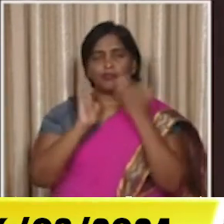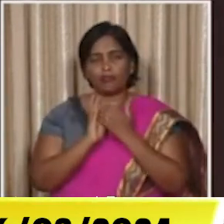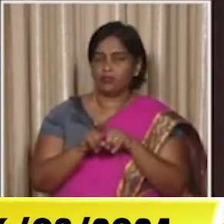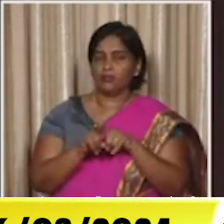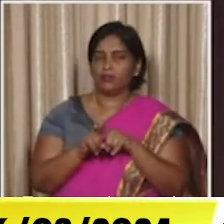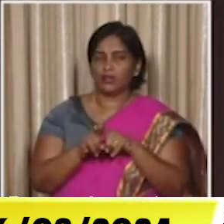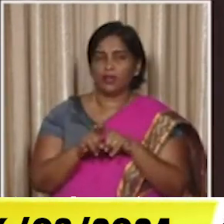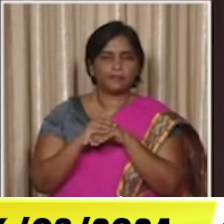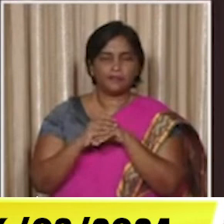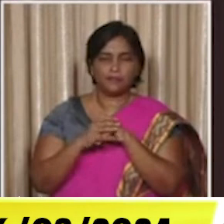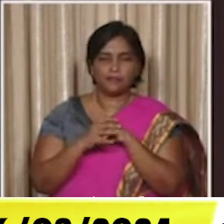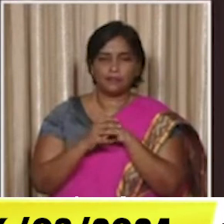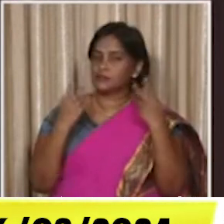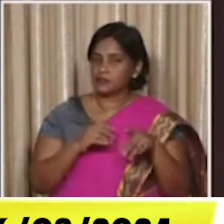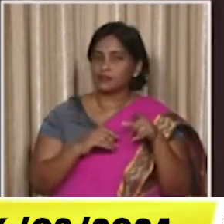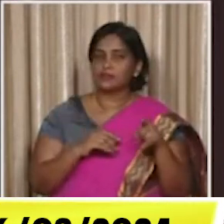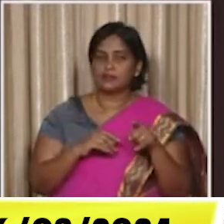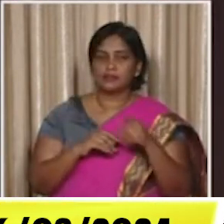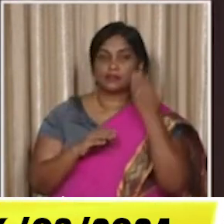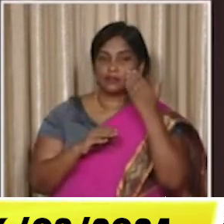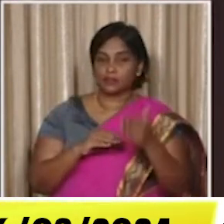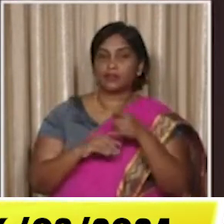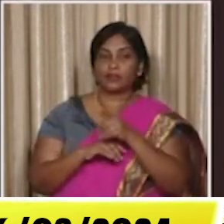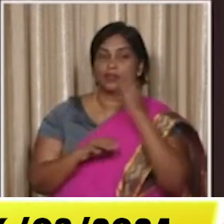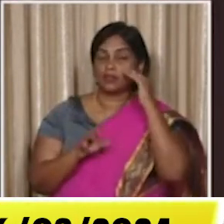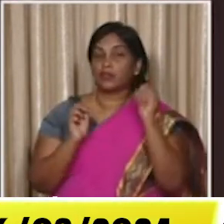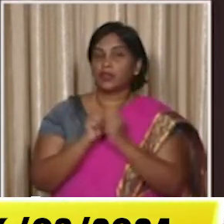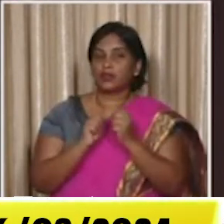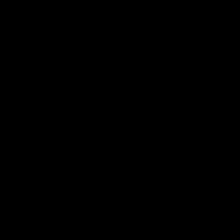මාදේවියෝ මේක පහළ වුණා. පහළ වෙලා ඒ ඩුප්ලිකේට් විහාර මාදේවියෝ කරපු දේවල් අපි දැක්කා.